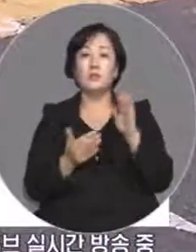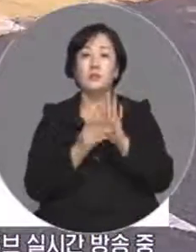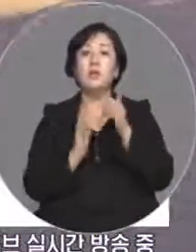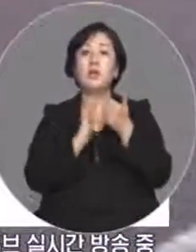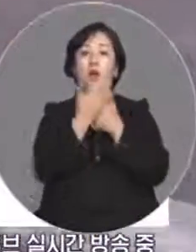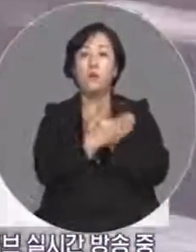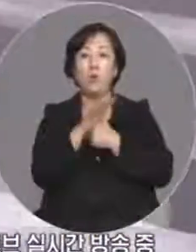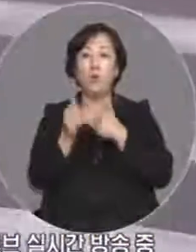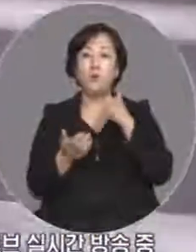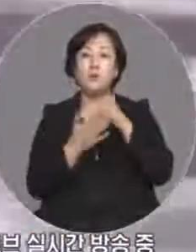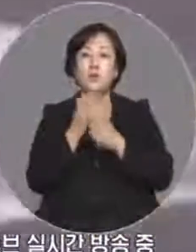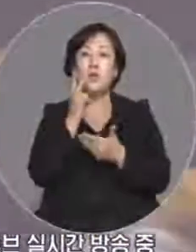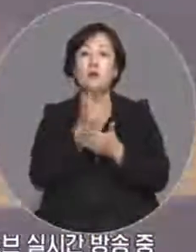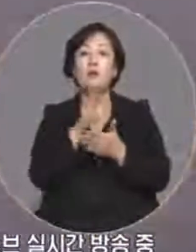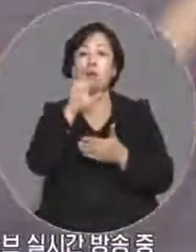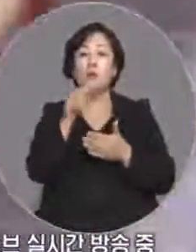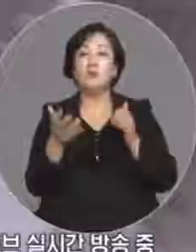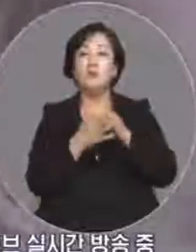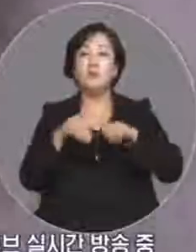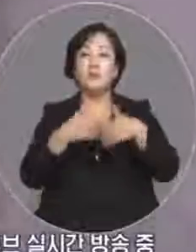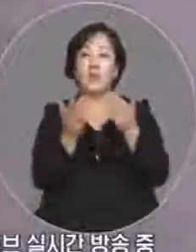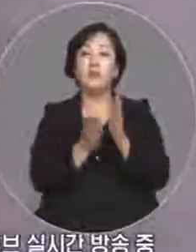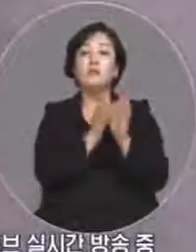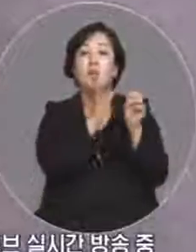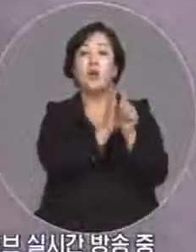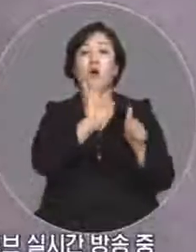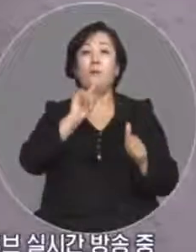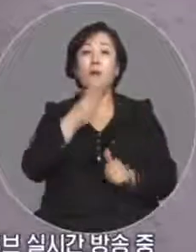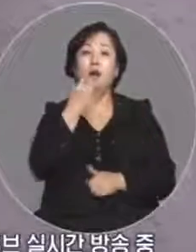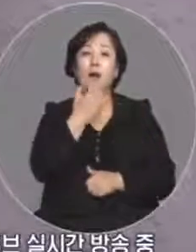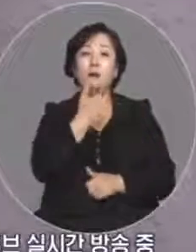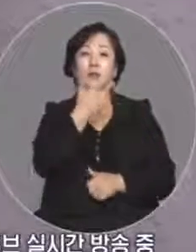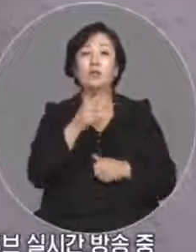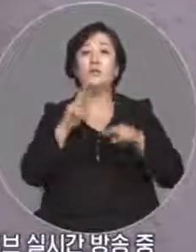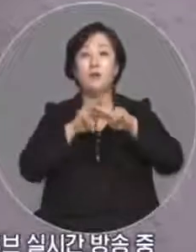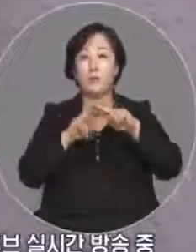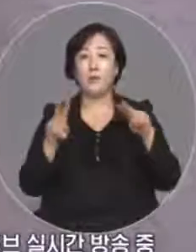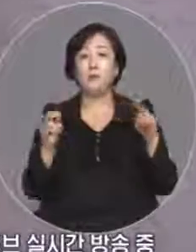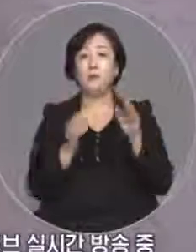어린이 보호구역 내 거주자 우선 주차구역 198면을 폐지했습니다.